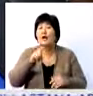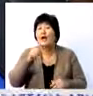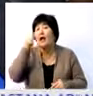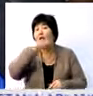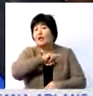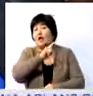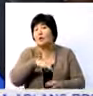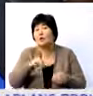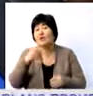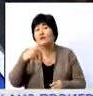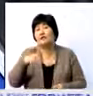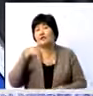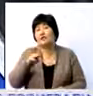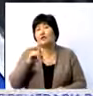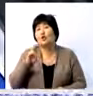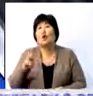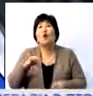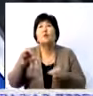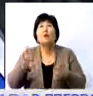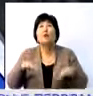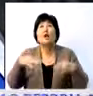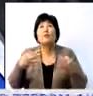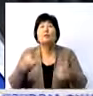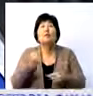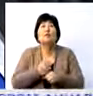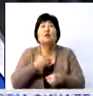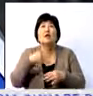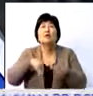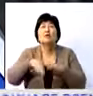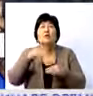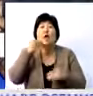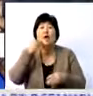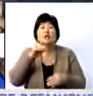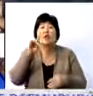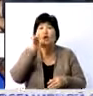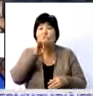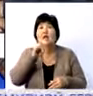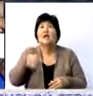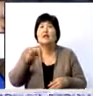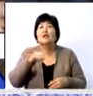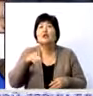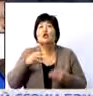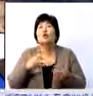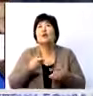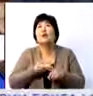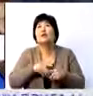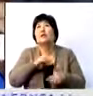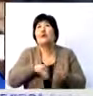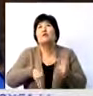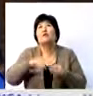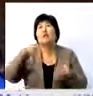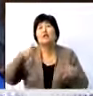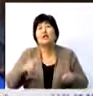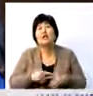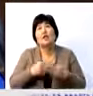Годовая мощность проекта 20 тысяч тонн. Проект позволит производить высококачественный бензин и дизельное топливо с использованием высоких